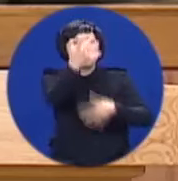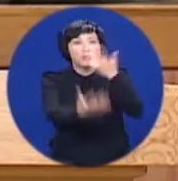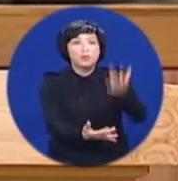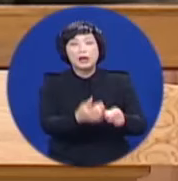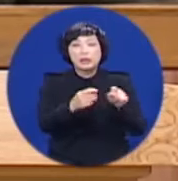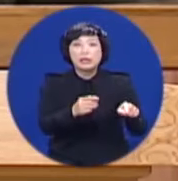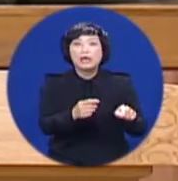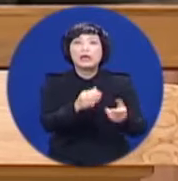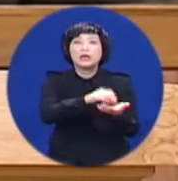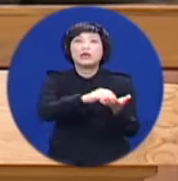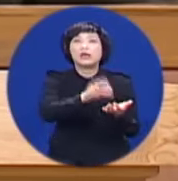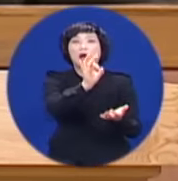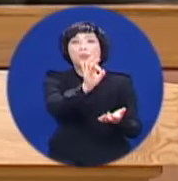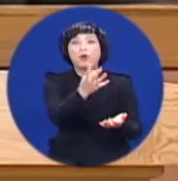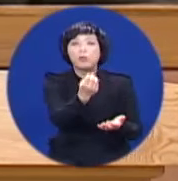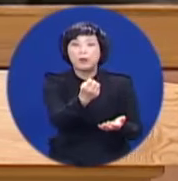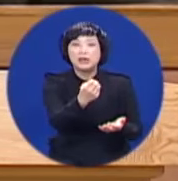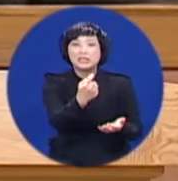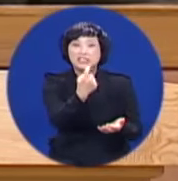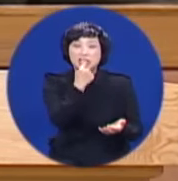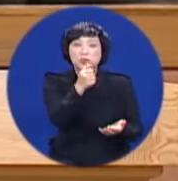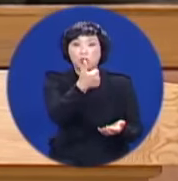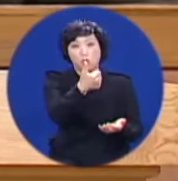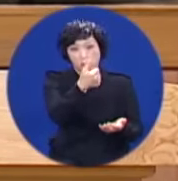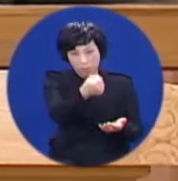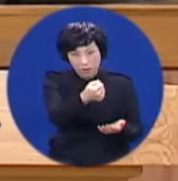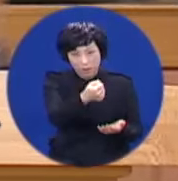은 5만이나 되더라.